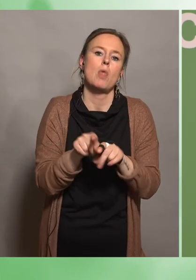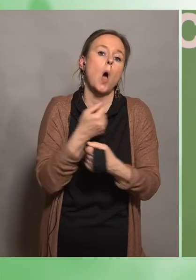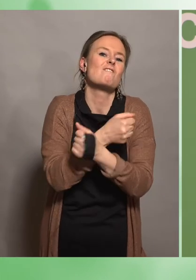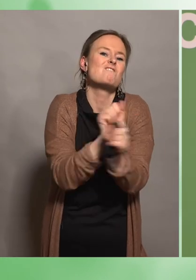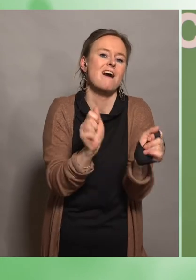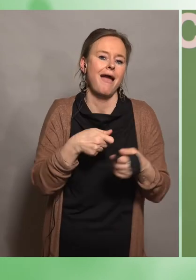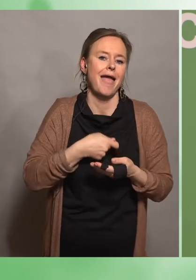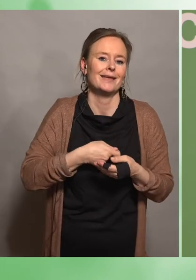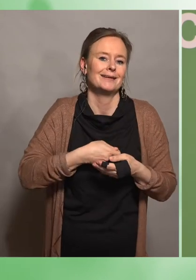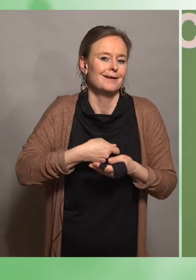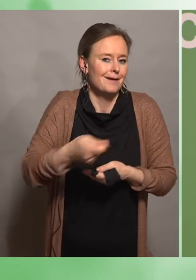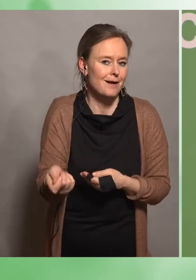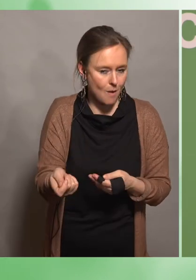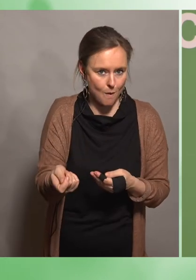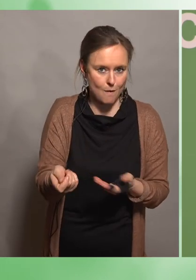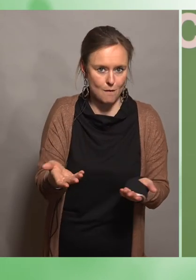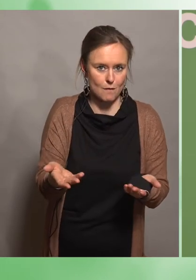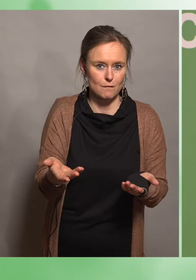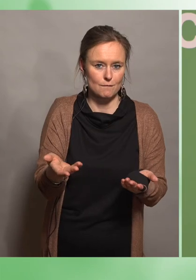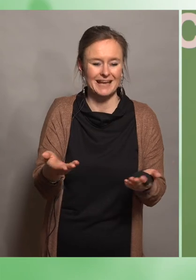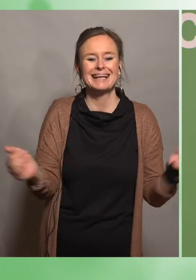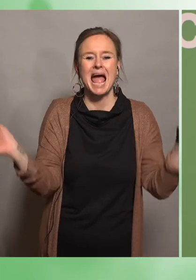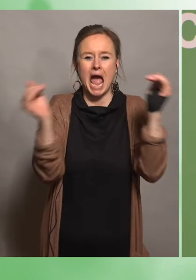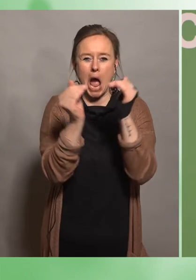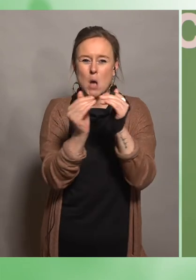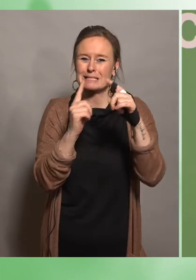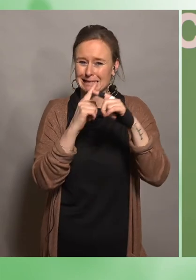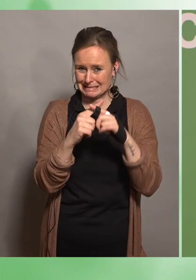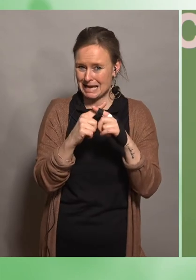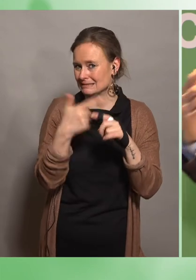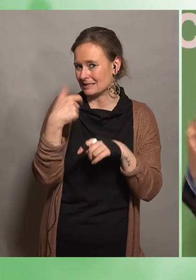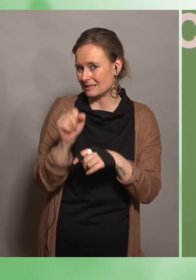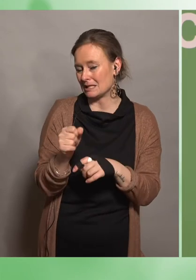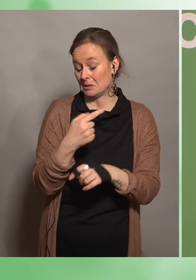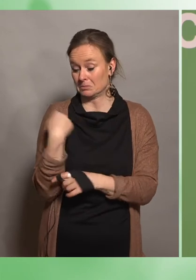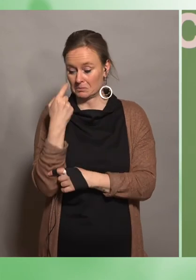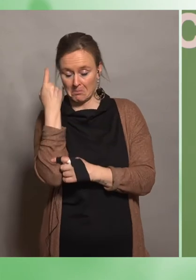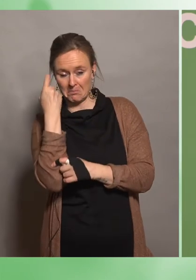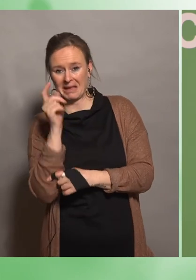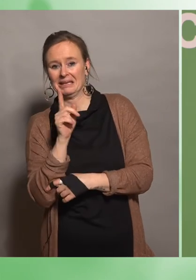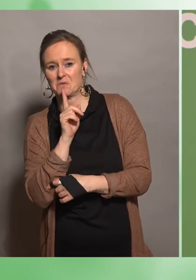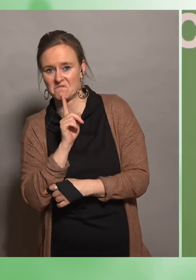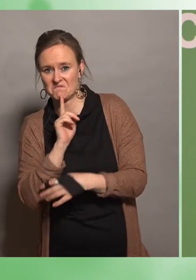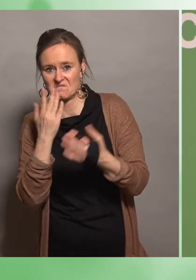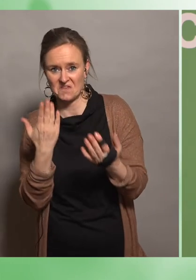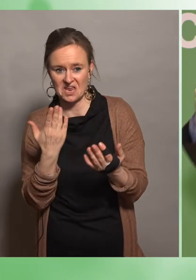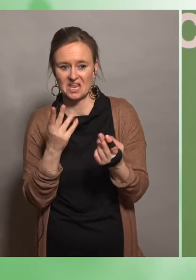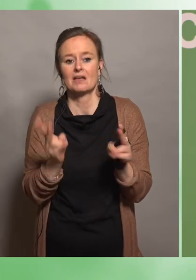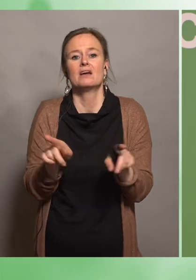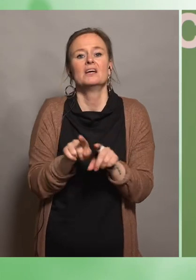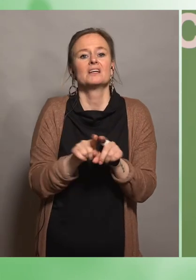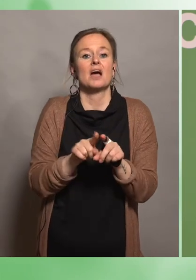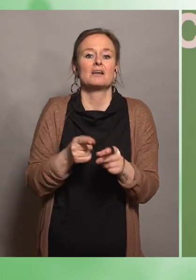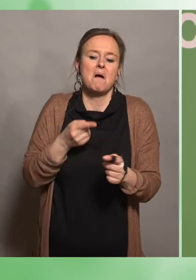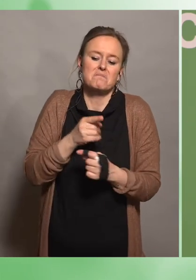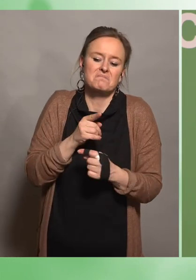die Ausgleichstaxe, man bezahlt, das ist unserer Meinung relativ wenig. Da könnte ich jetzt auch provokativ sagen, die könnte